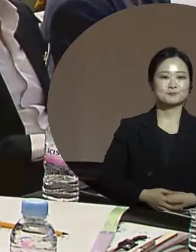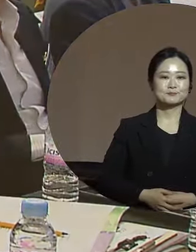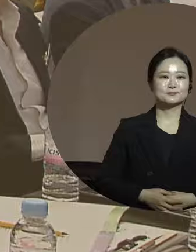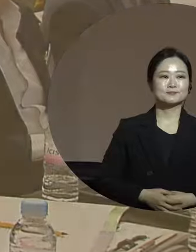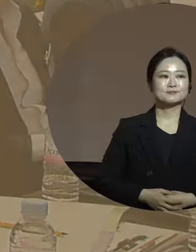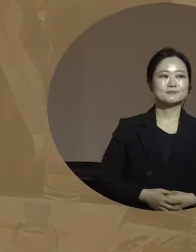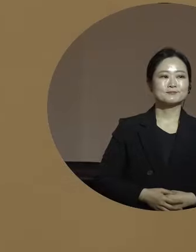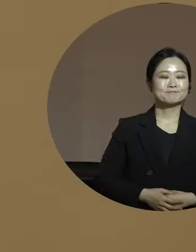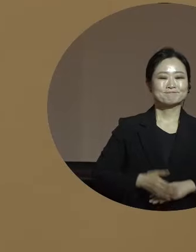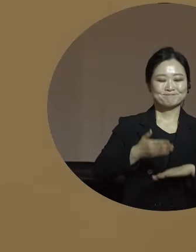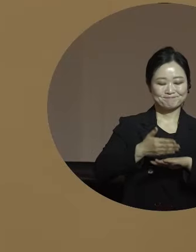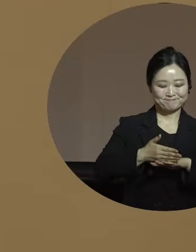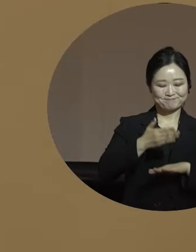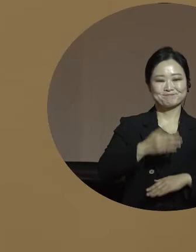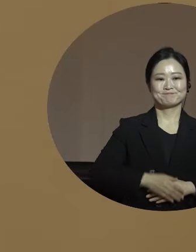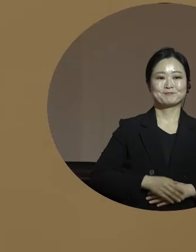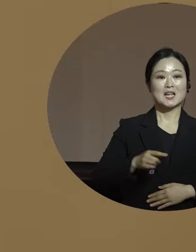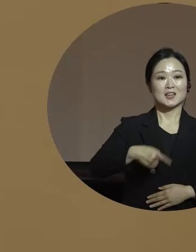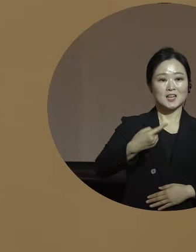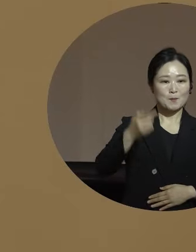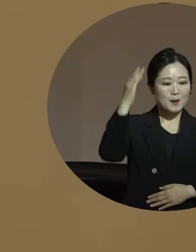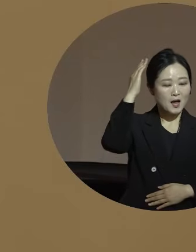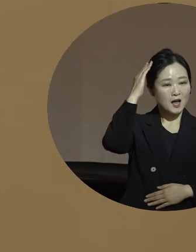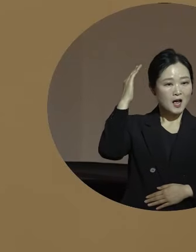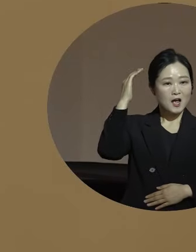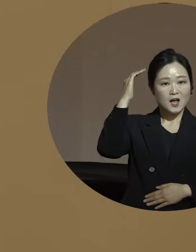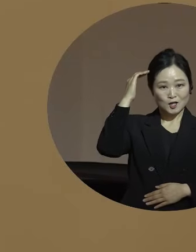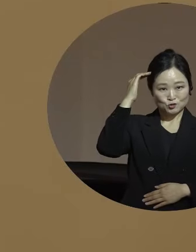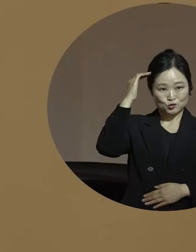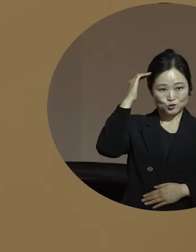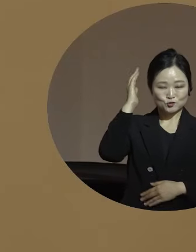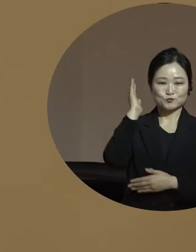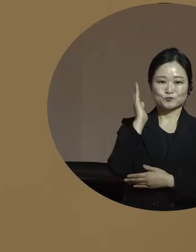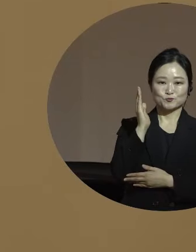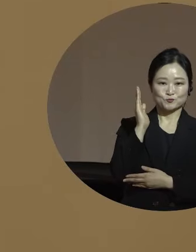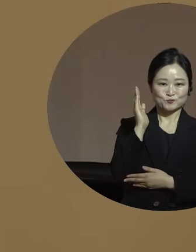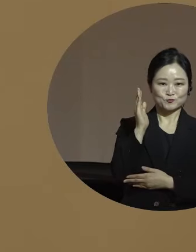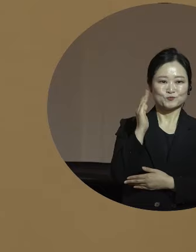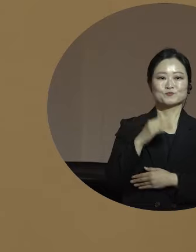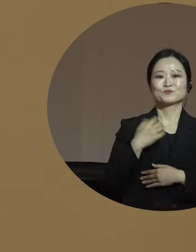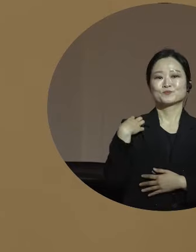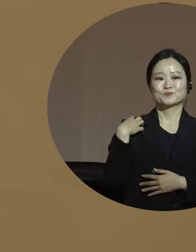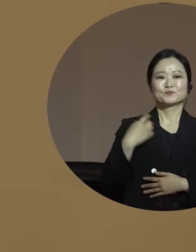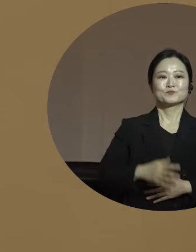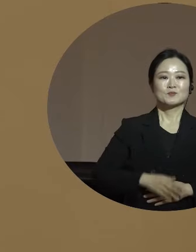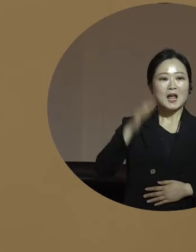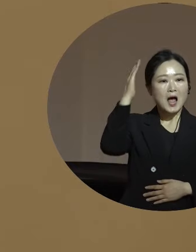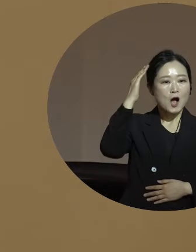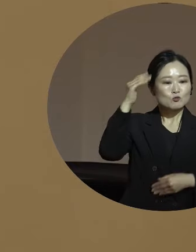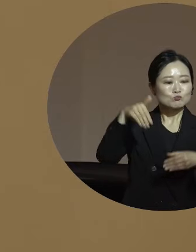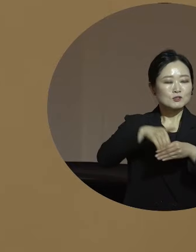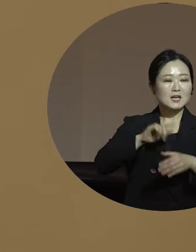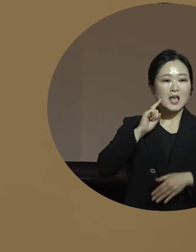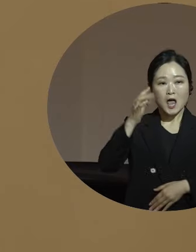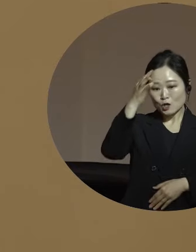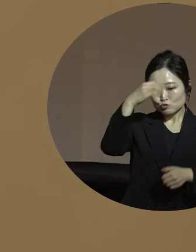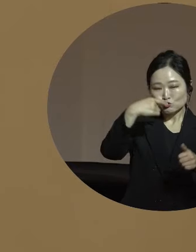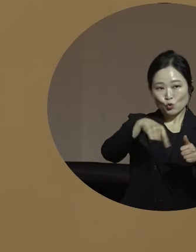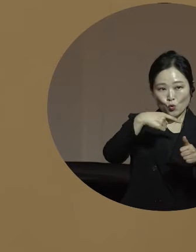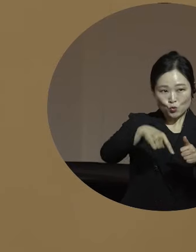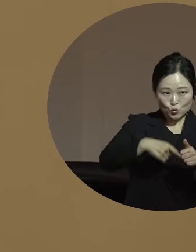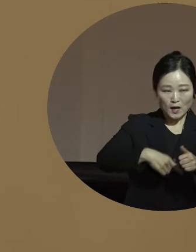네, 감사합니다. 다음은 한국 사례인데요. 접근성 관점에서 바라본 한국 문화예술 교육의